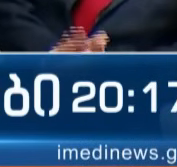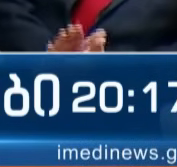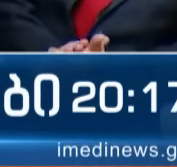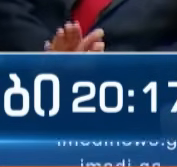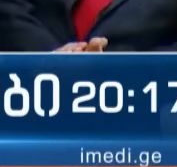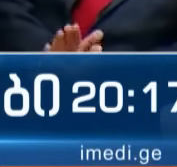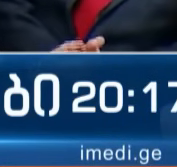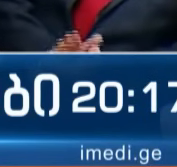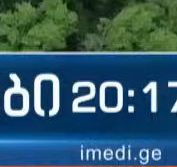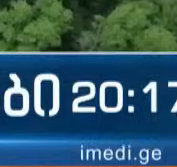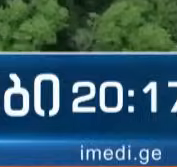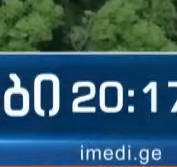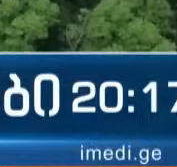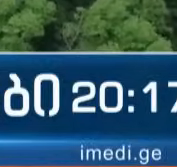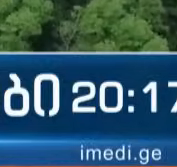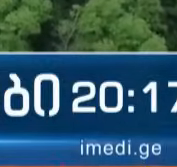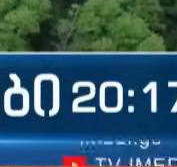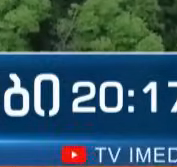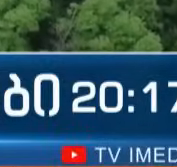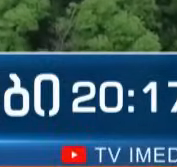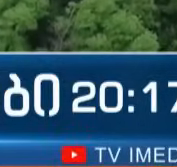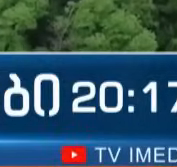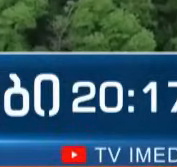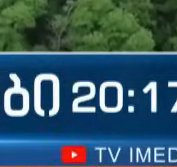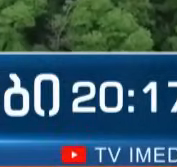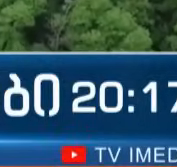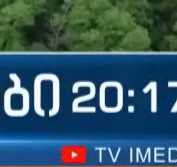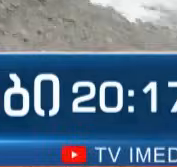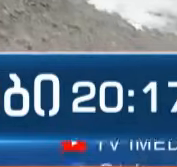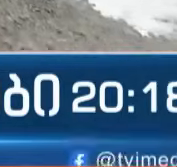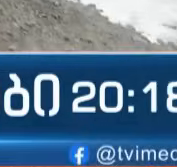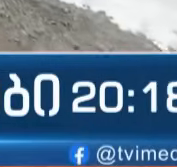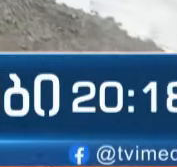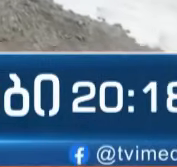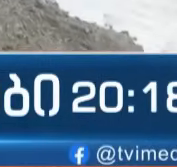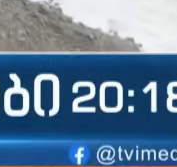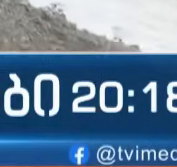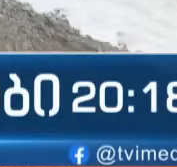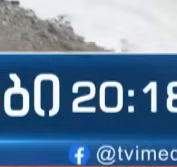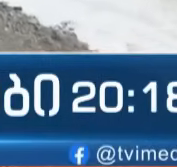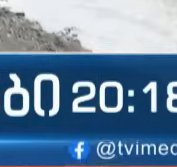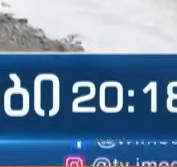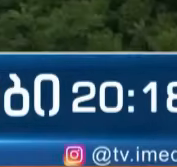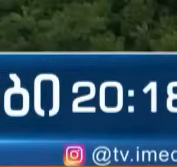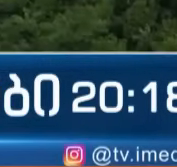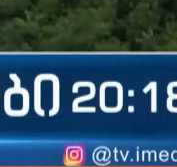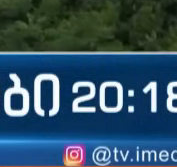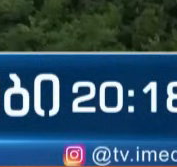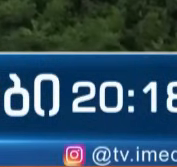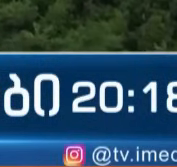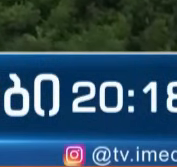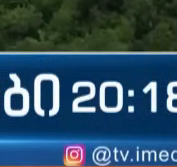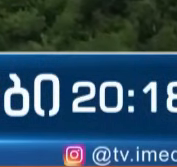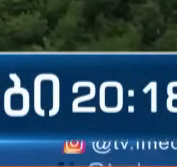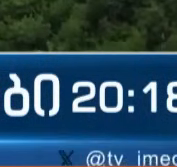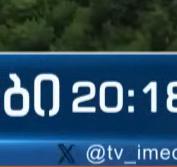მაღალი ეკონომიკური ზრდის შენარჩუნება, მნიშვნელოვანი ინფრასტრუქტურული და ლოჯისტიკური პროექტების დასრულება, ტურიზმის ინდუსტრიაში არსებული